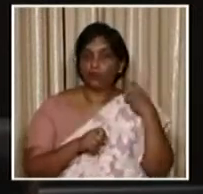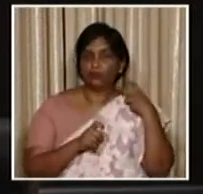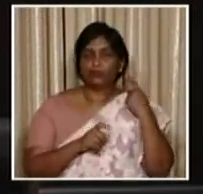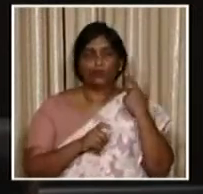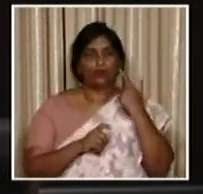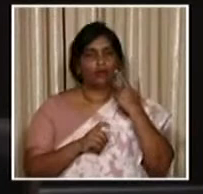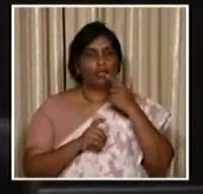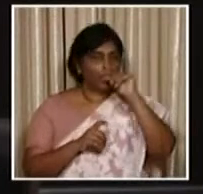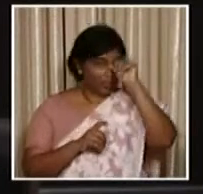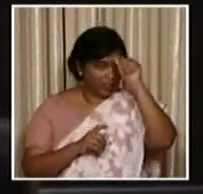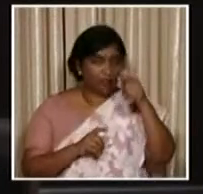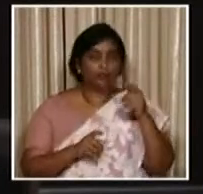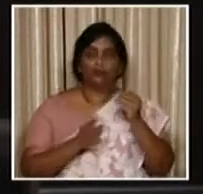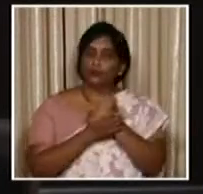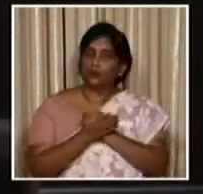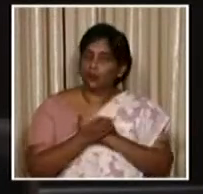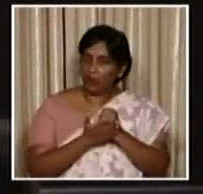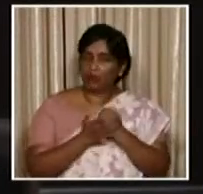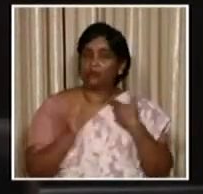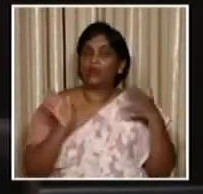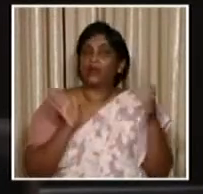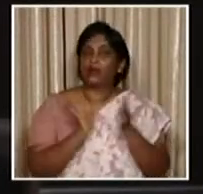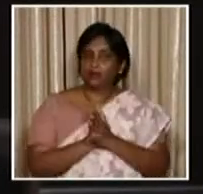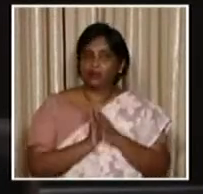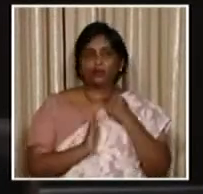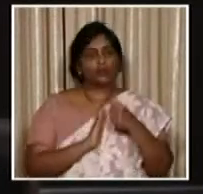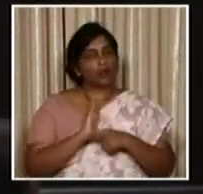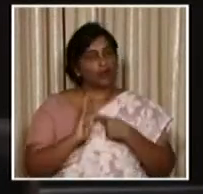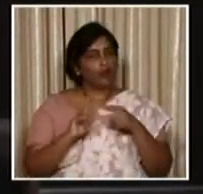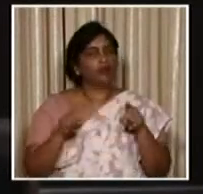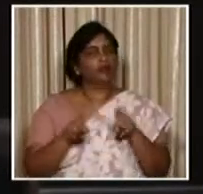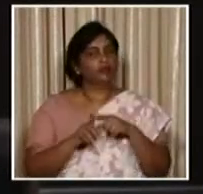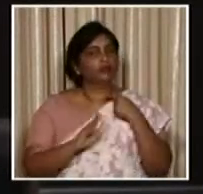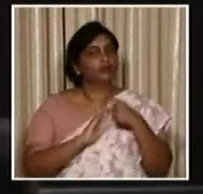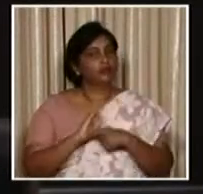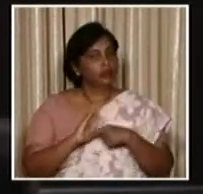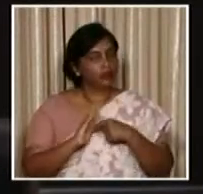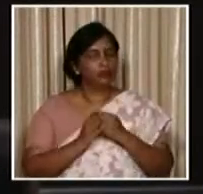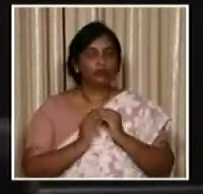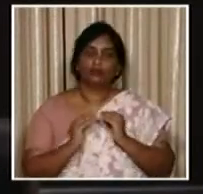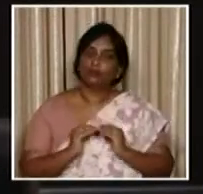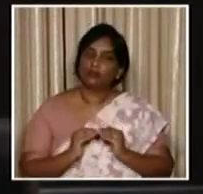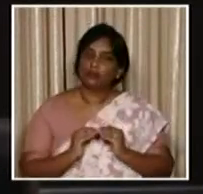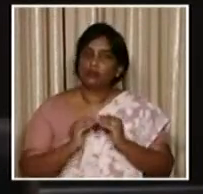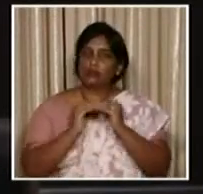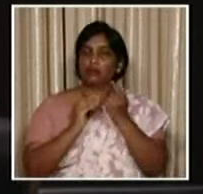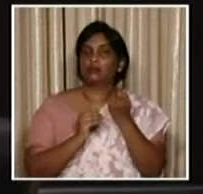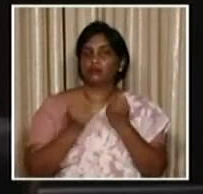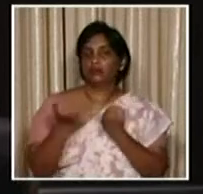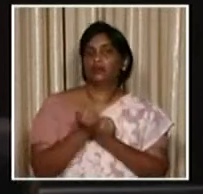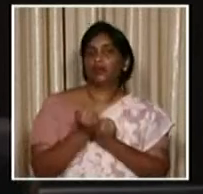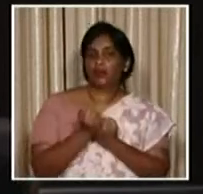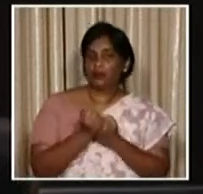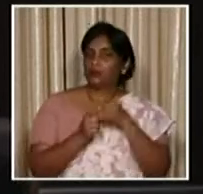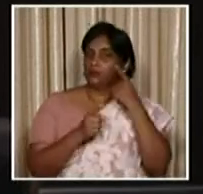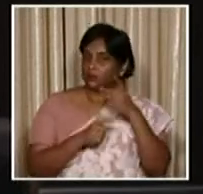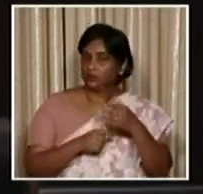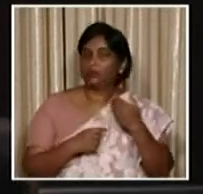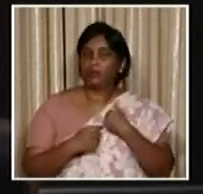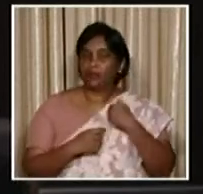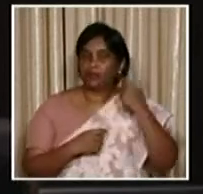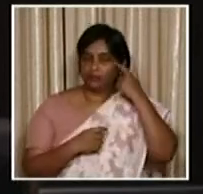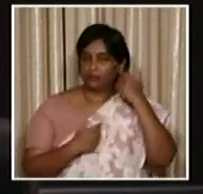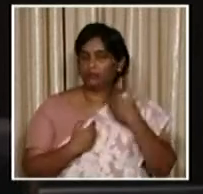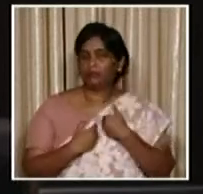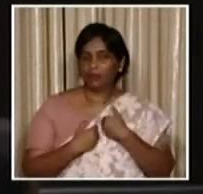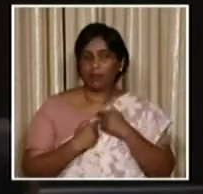හින්දු සියලු දෙනාට එකතු වෙලා ශ්‍රී ලාංකිකයෝ විදියට මේ රටේ සංවර්ධනයේට ආර්ථිකයට දායක වෙන්න ඒ නිසා මං හිතන්නේ